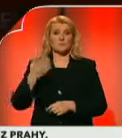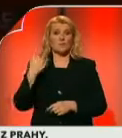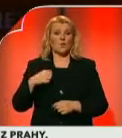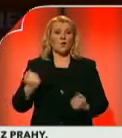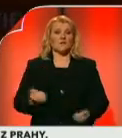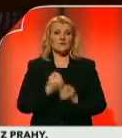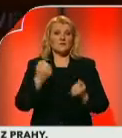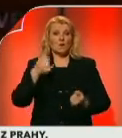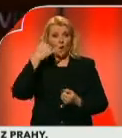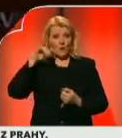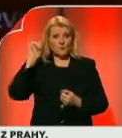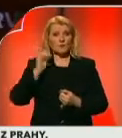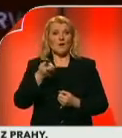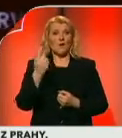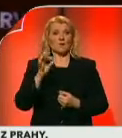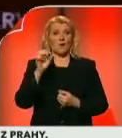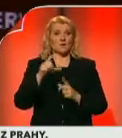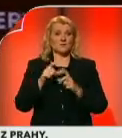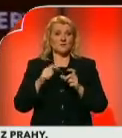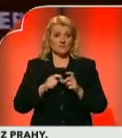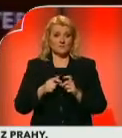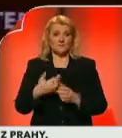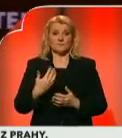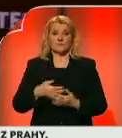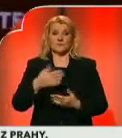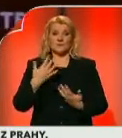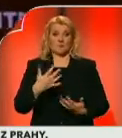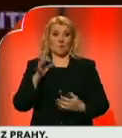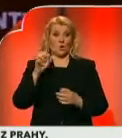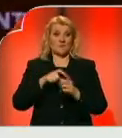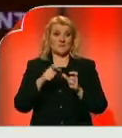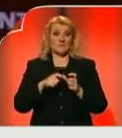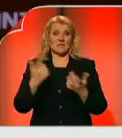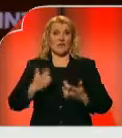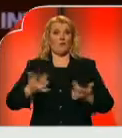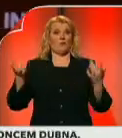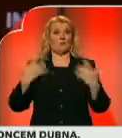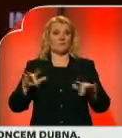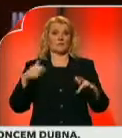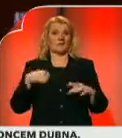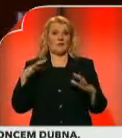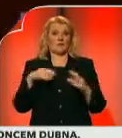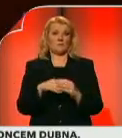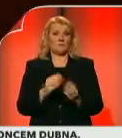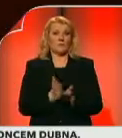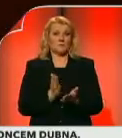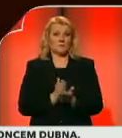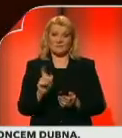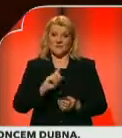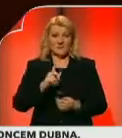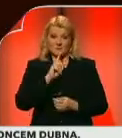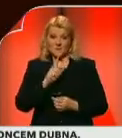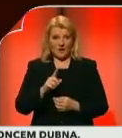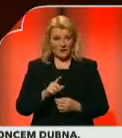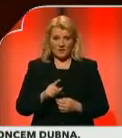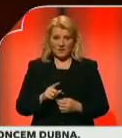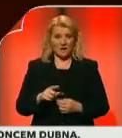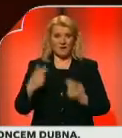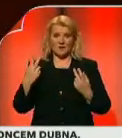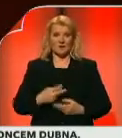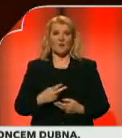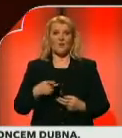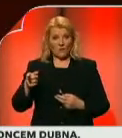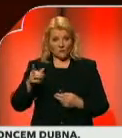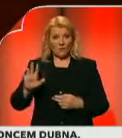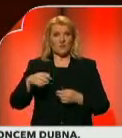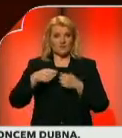byla paní poslankyně Kohoutová z ODS. To znamená, pokud dnes ODS říká, že s tím jakoby nemá nic společného, tak prostě jenom jaksi nechce